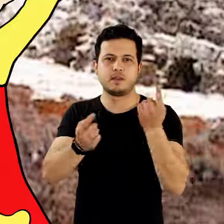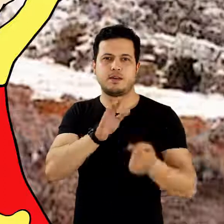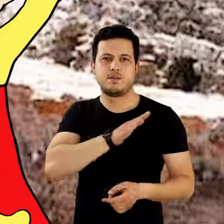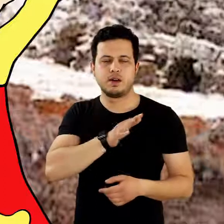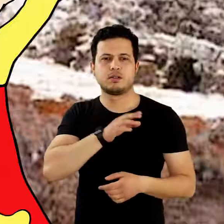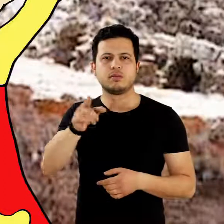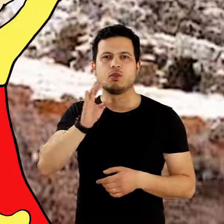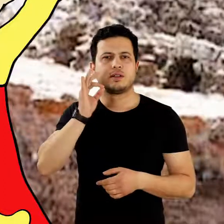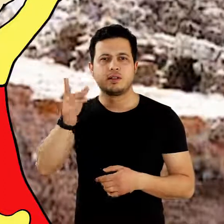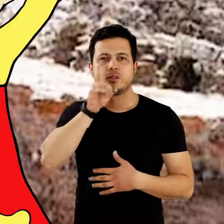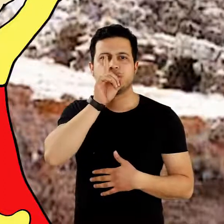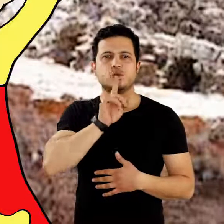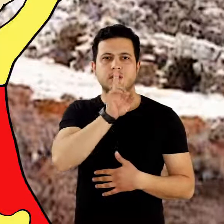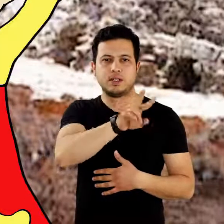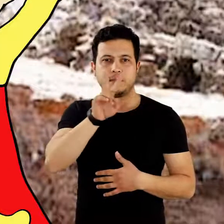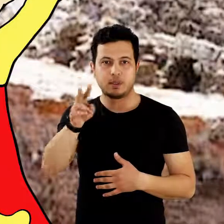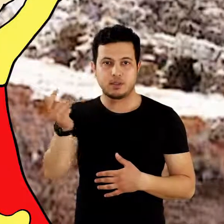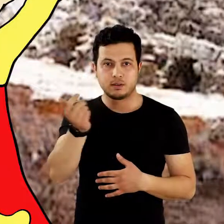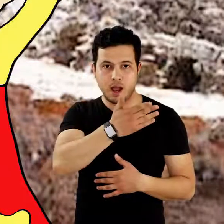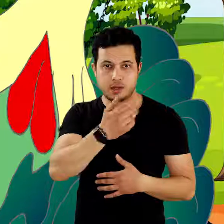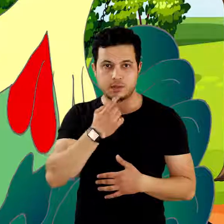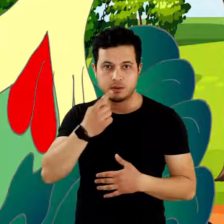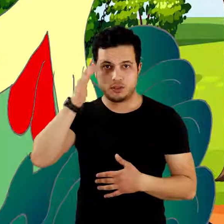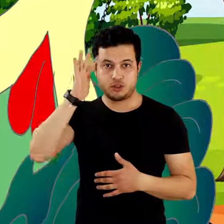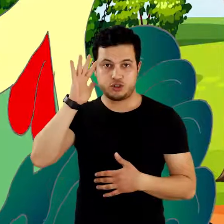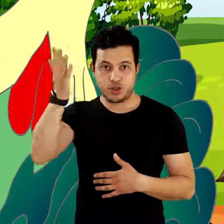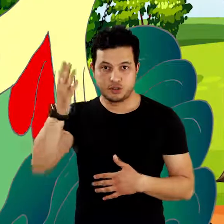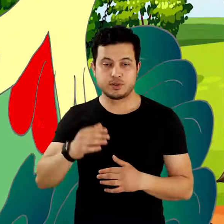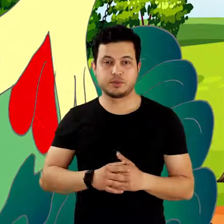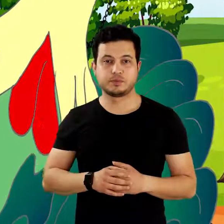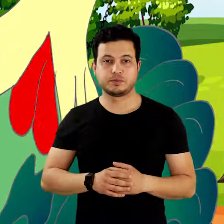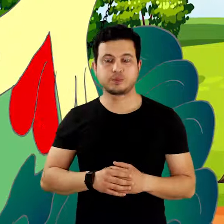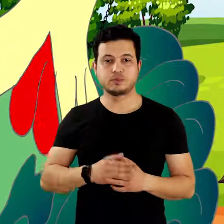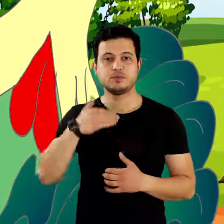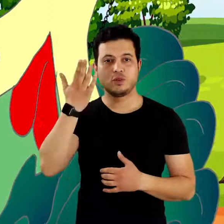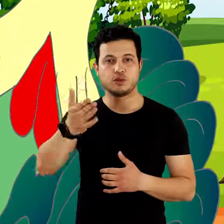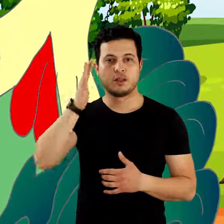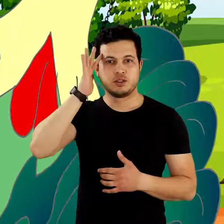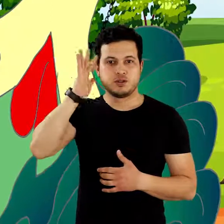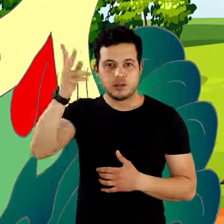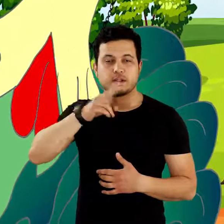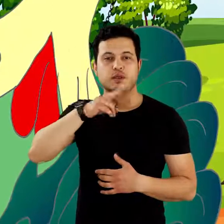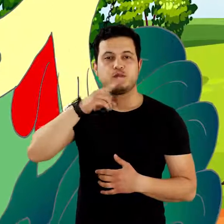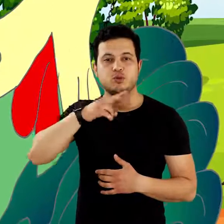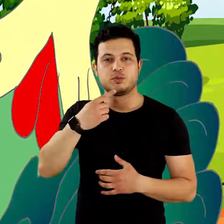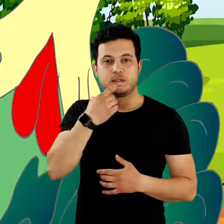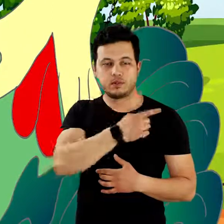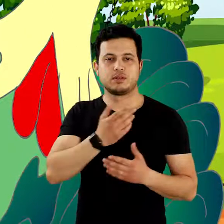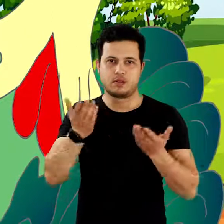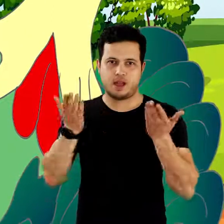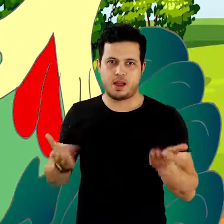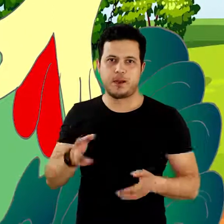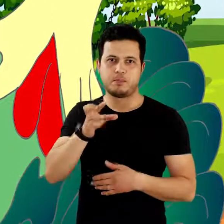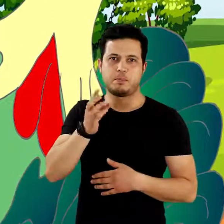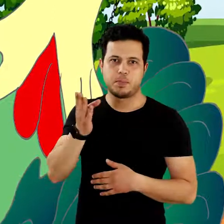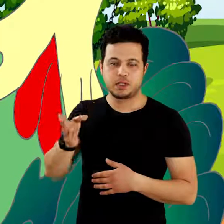Ne? 122 tane mi? Bilge Horoz Pınar'ın şaşkınlığına gülümseyerek... Evet Pınar'cığım,